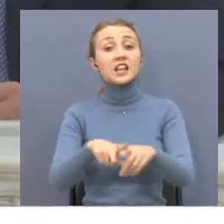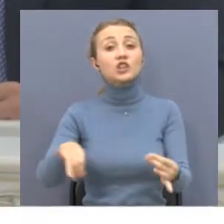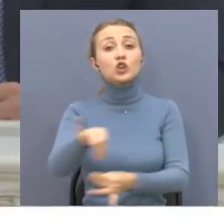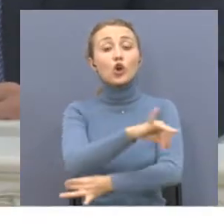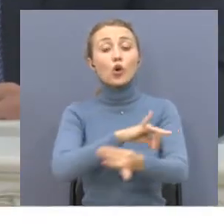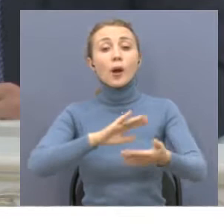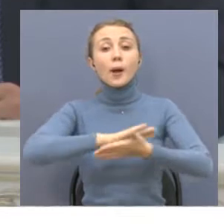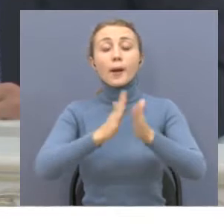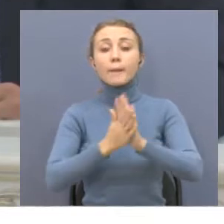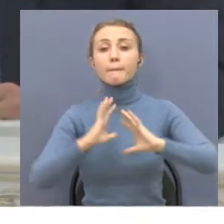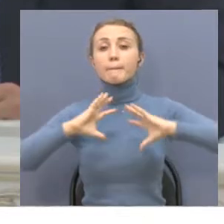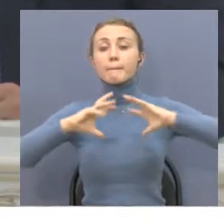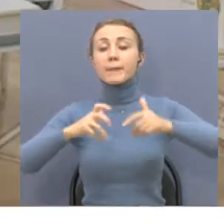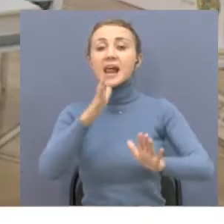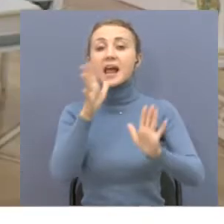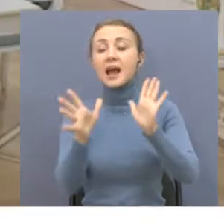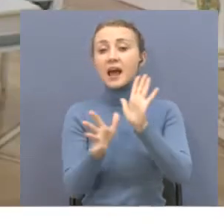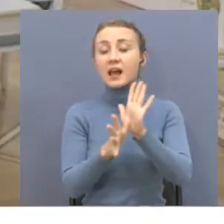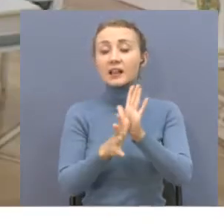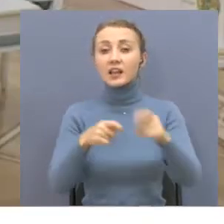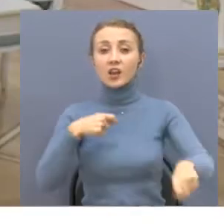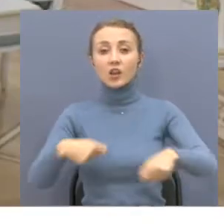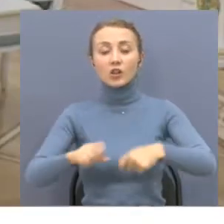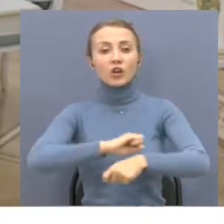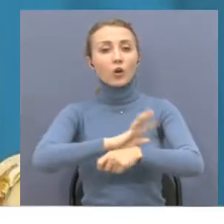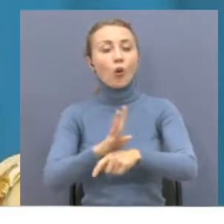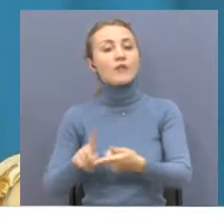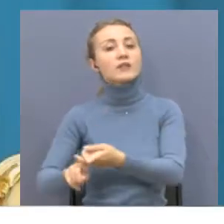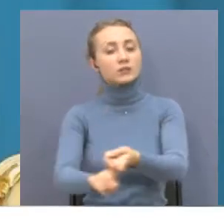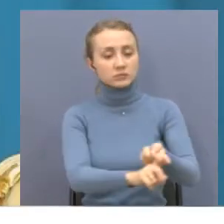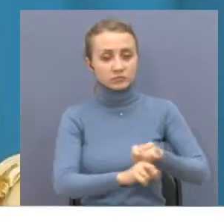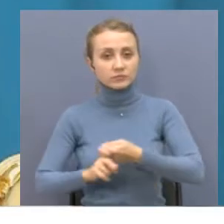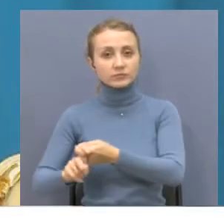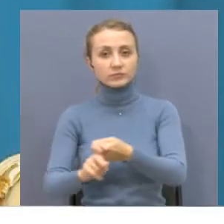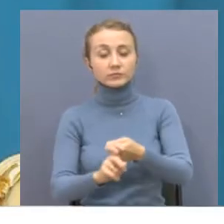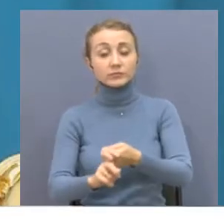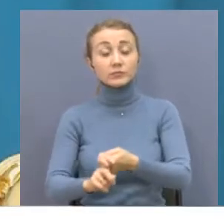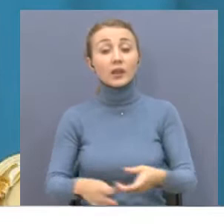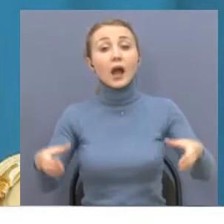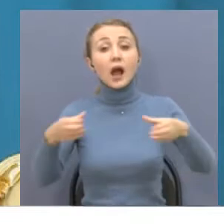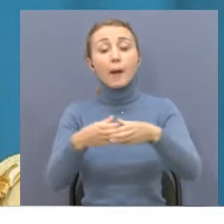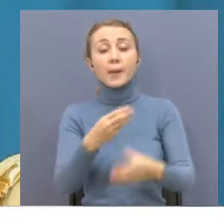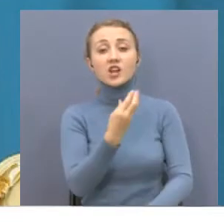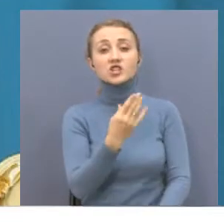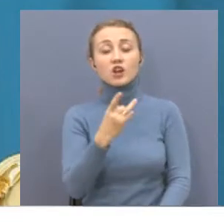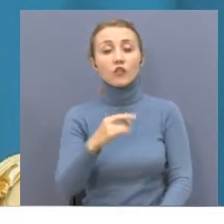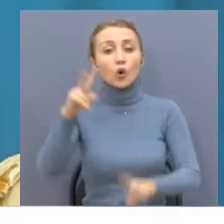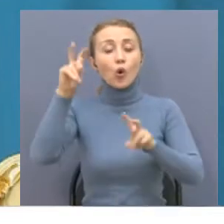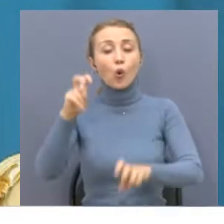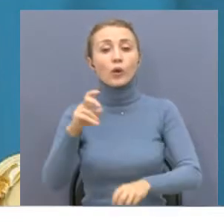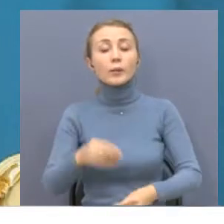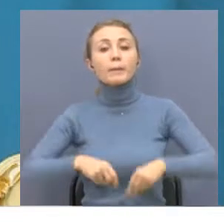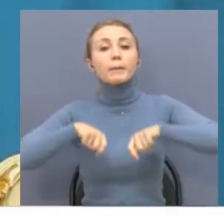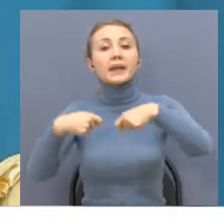энергетика нарығында өте белсенді қызмет атқаруда. Өкінішке қарай, коронавирус пандемиясы мұнай және газ индустриясына кері әсер етіп,